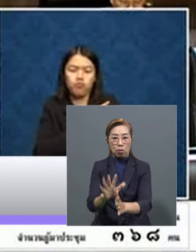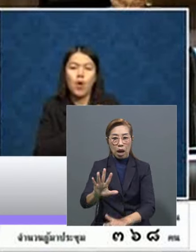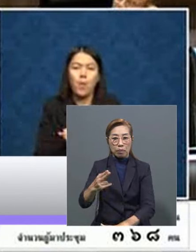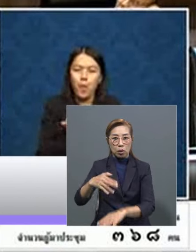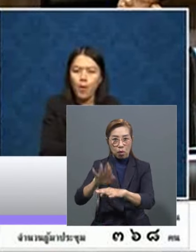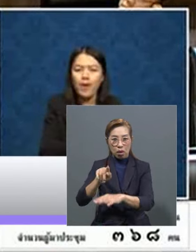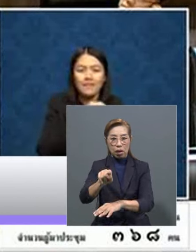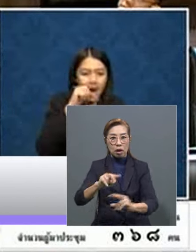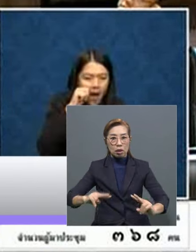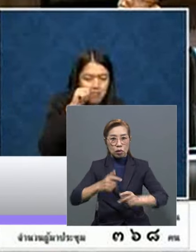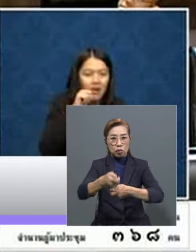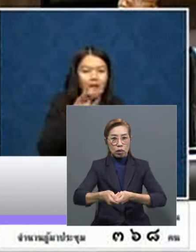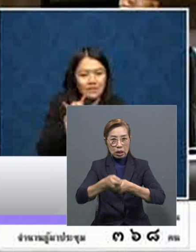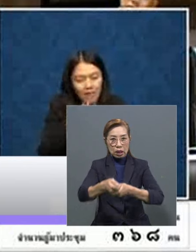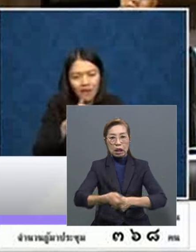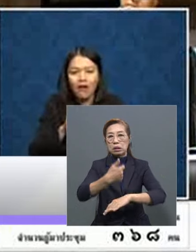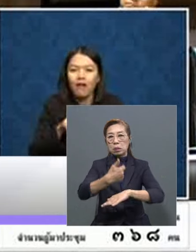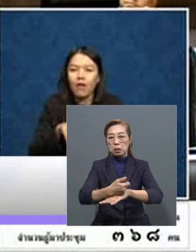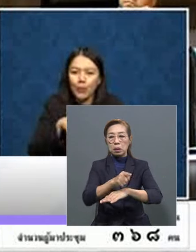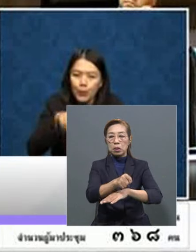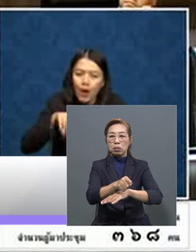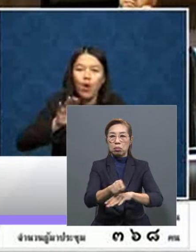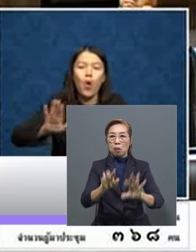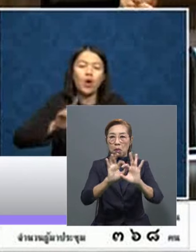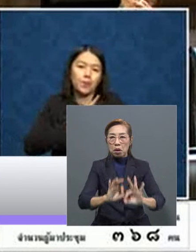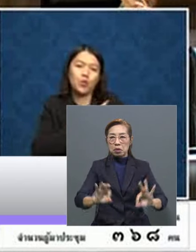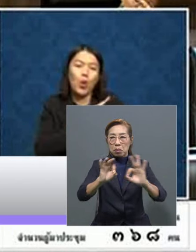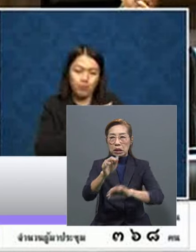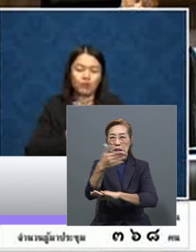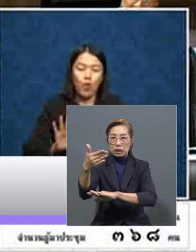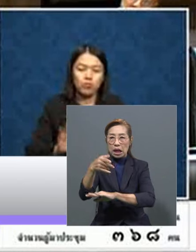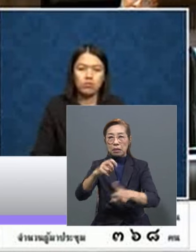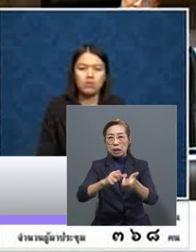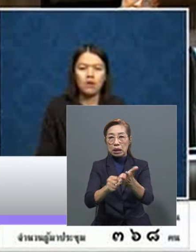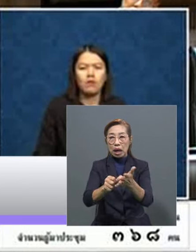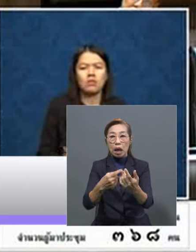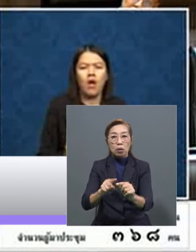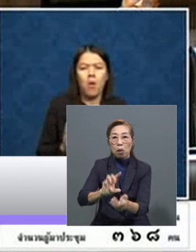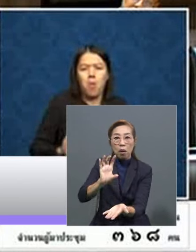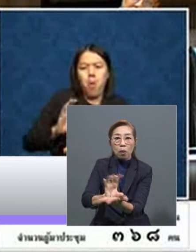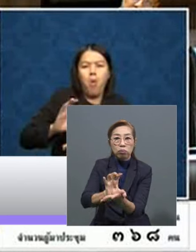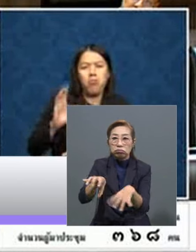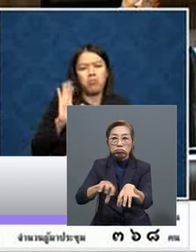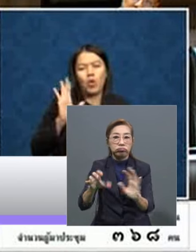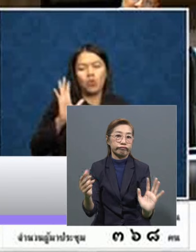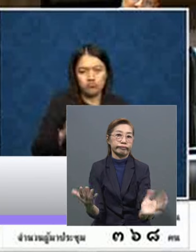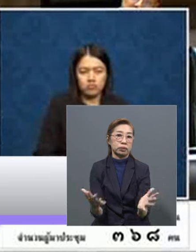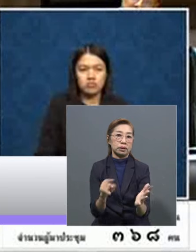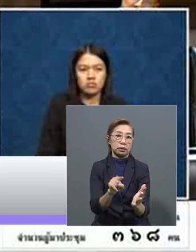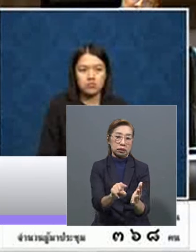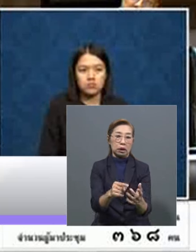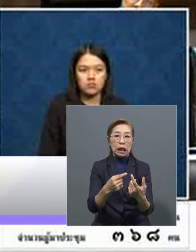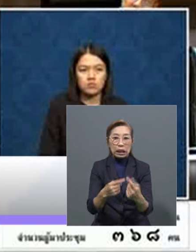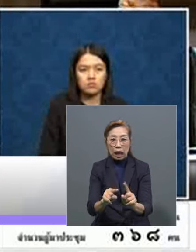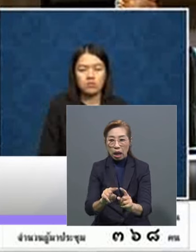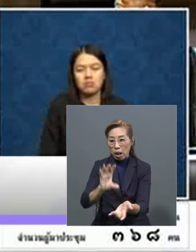รัฐมนตรีว่าการกระทรวงเกษตรและสหกรณ์ยกให้เป็นวาระแห่งชาติแต่ไม่มีการตั้งงบประมาณจัดการในส่วนนี้กลับมี